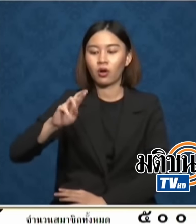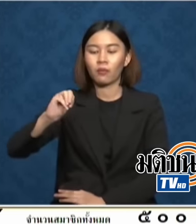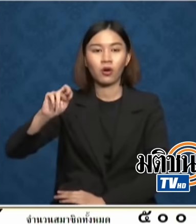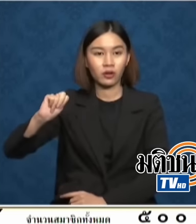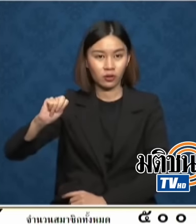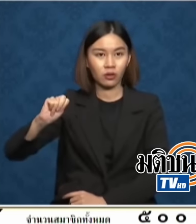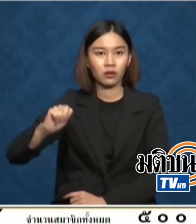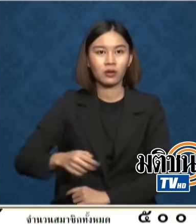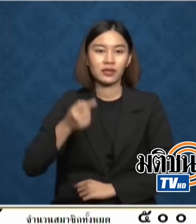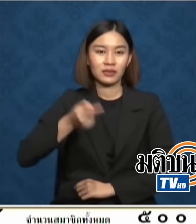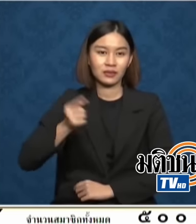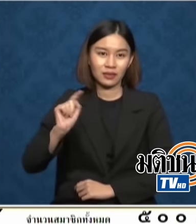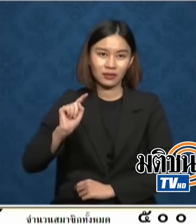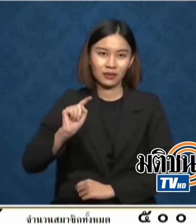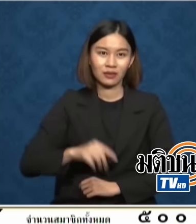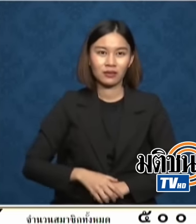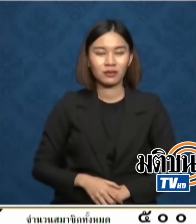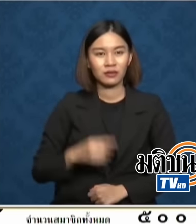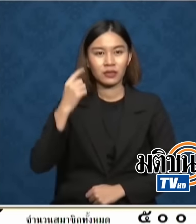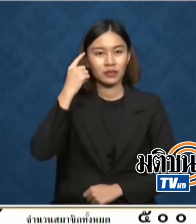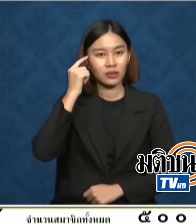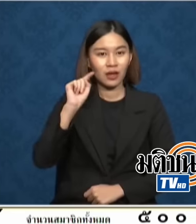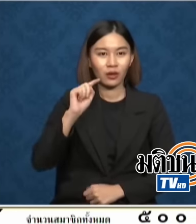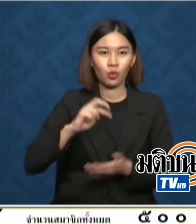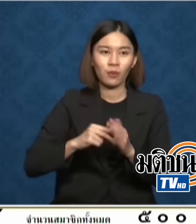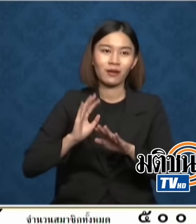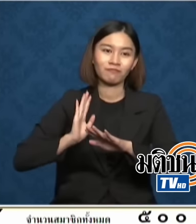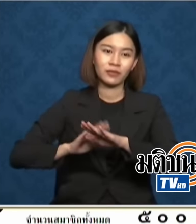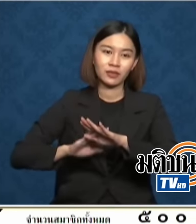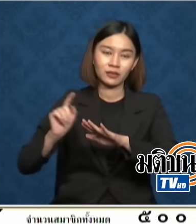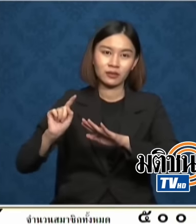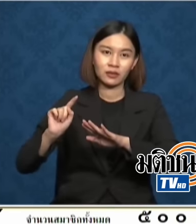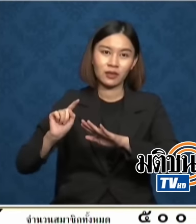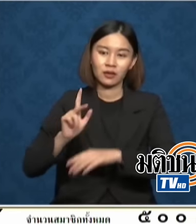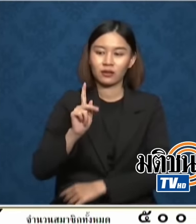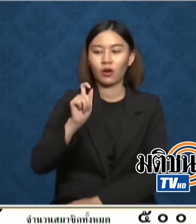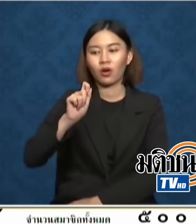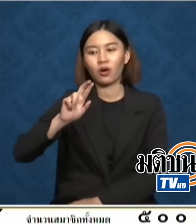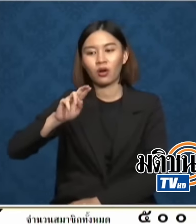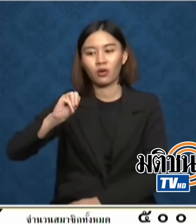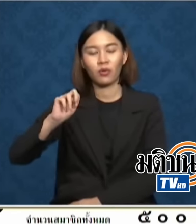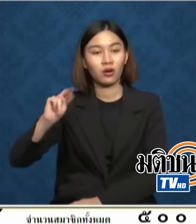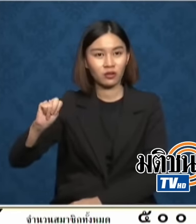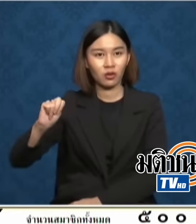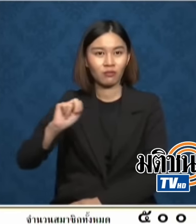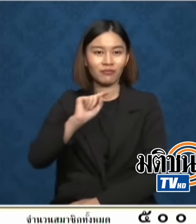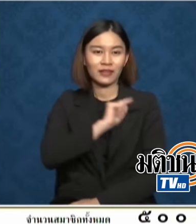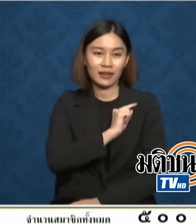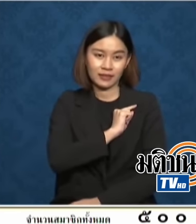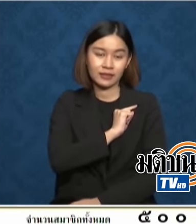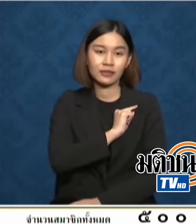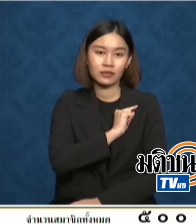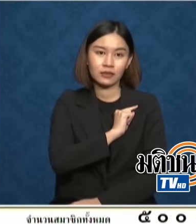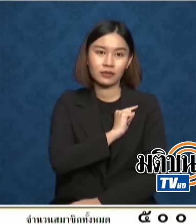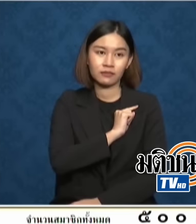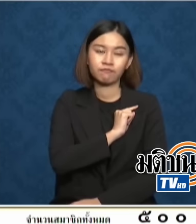อันนี้จริงๆแล้วมันก็คือสัญญาณบอกว่ากอรมน.กำลังจะมีบทบาทม